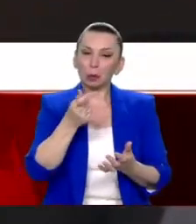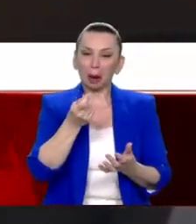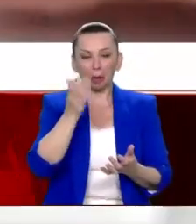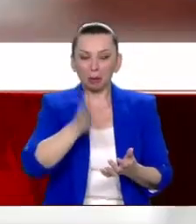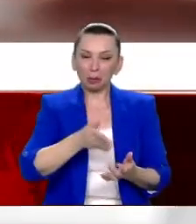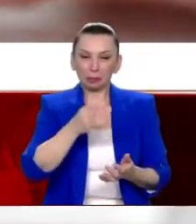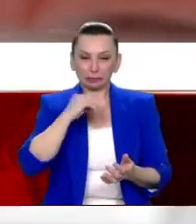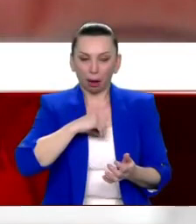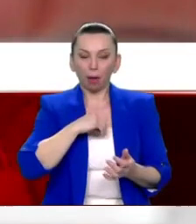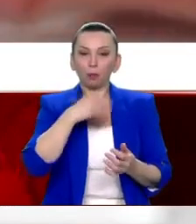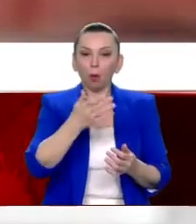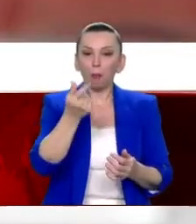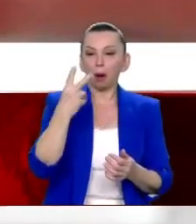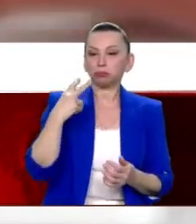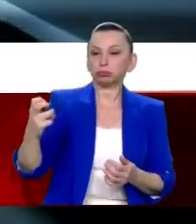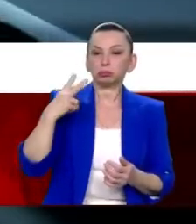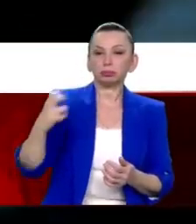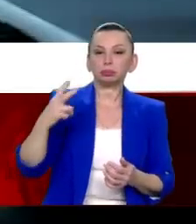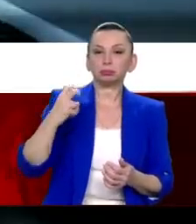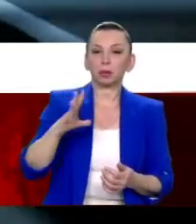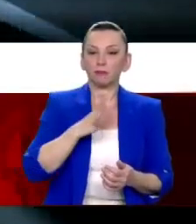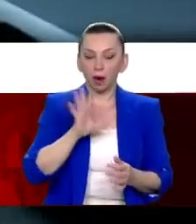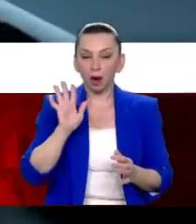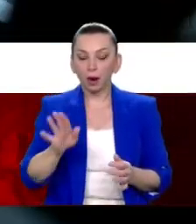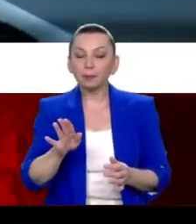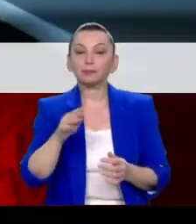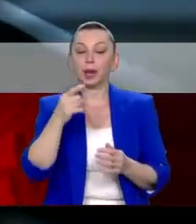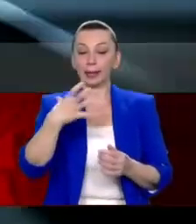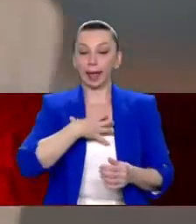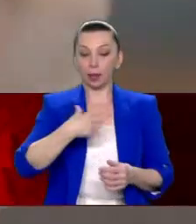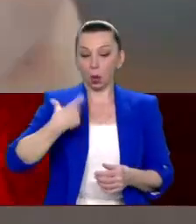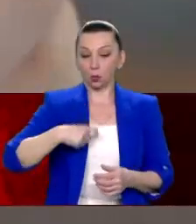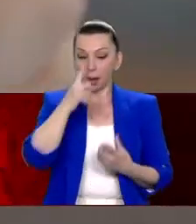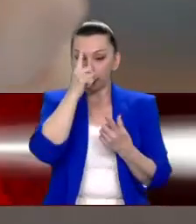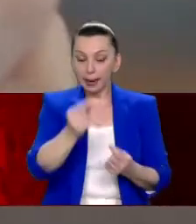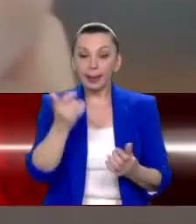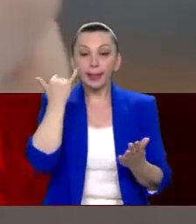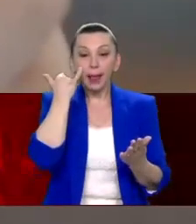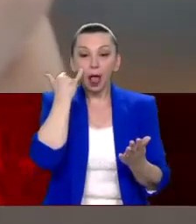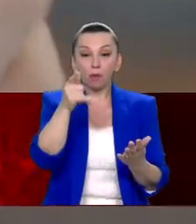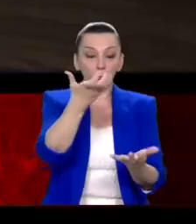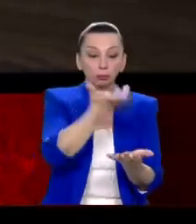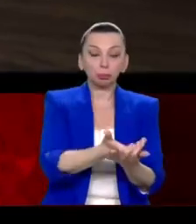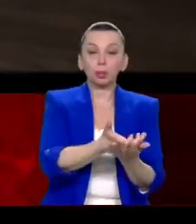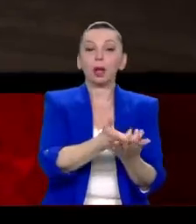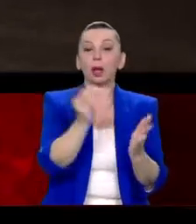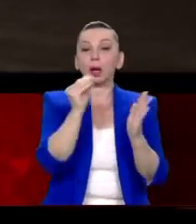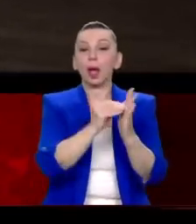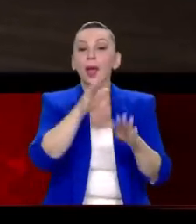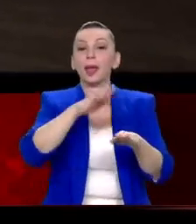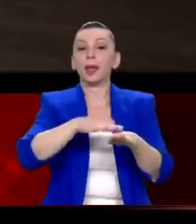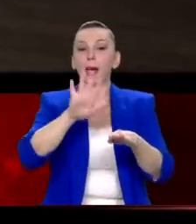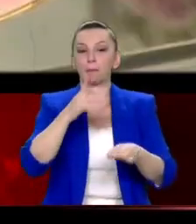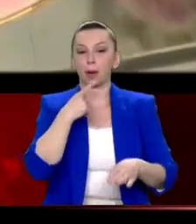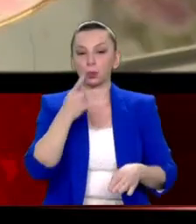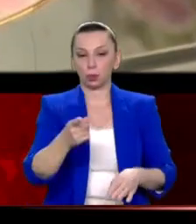ortak noktalardaki kablosuz ağlara girmeyin ve özel bilgilerinizi telefonda tutmayın diyor. Kahve falından tutun